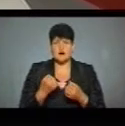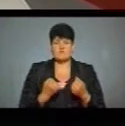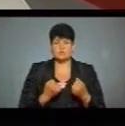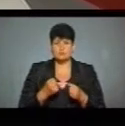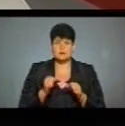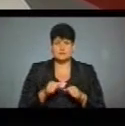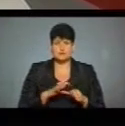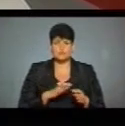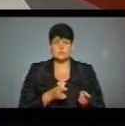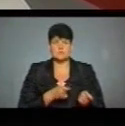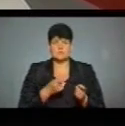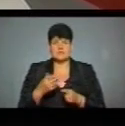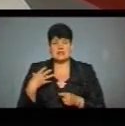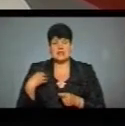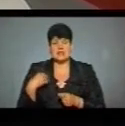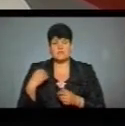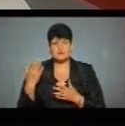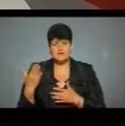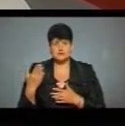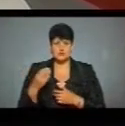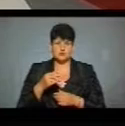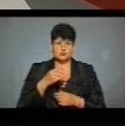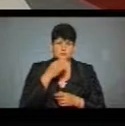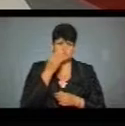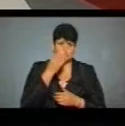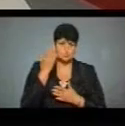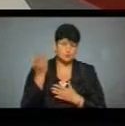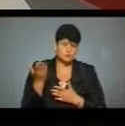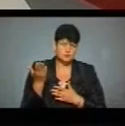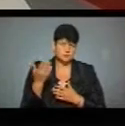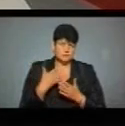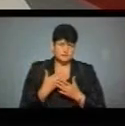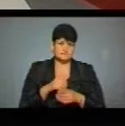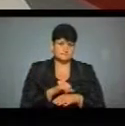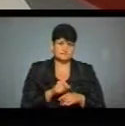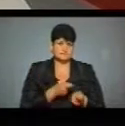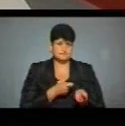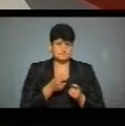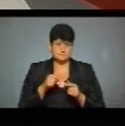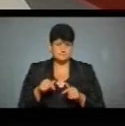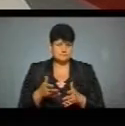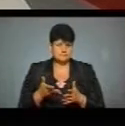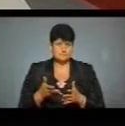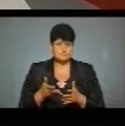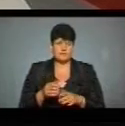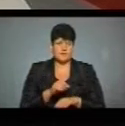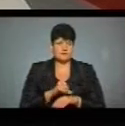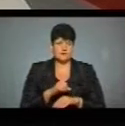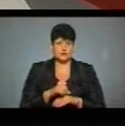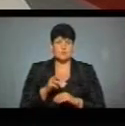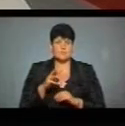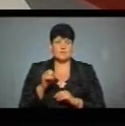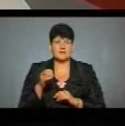міг бути ввезений через Львівську, Закарпатську, Волинську митниці, через прикордонні митниці,